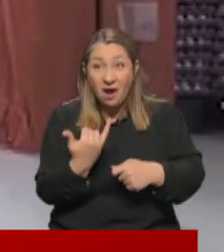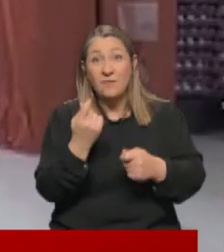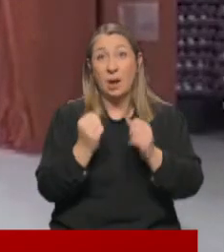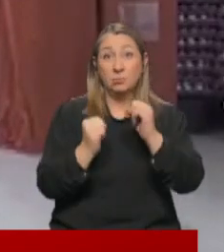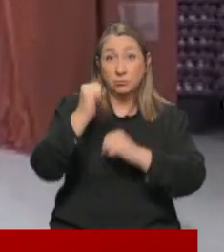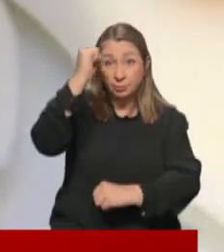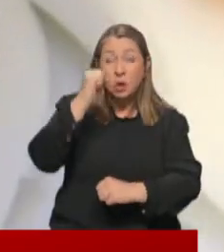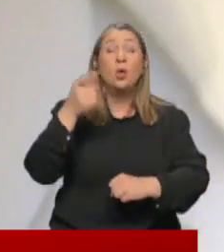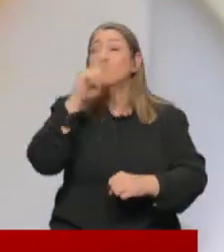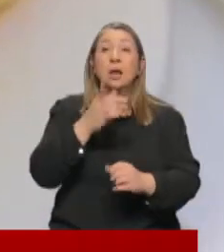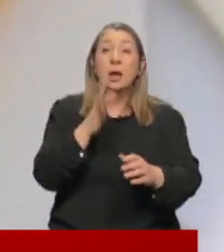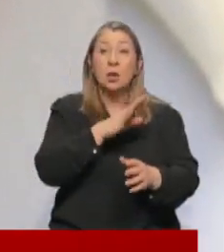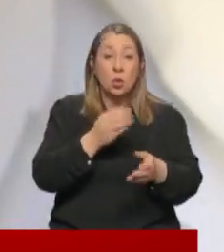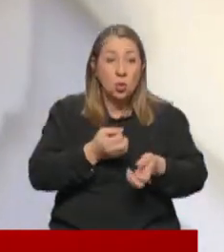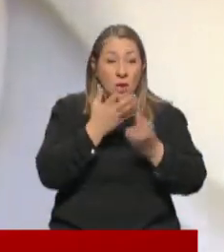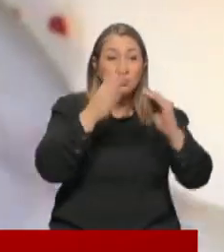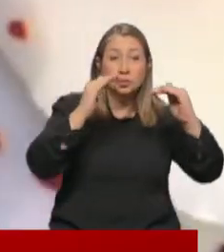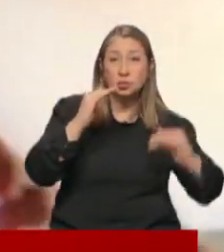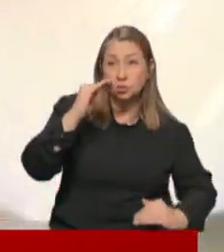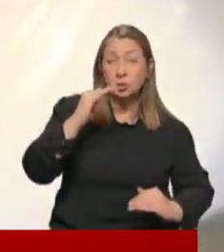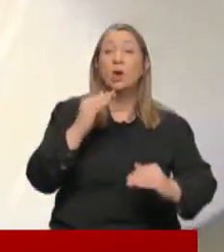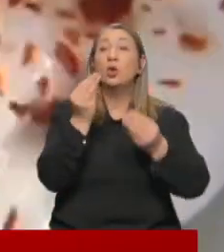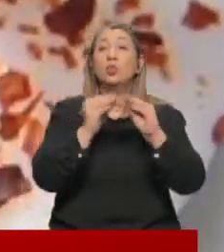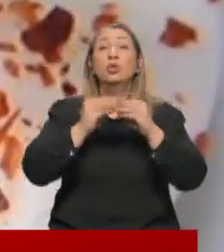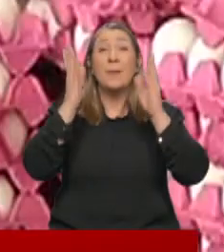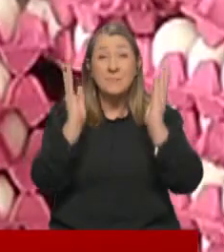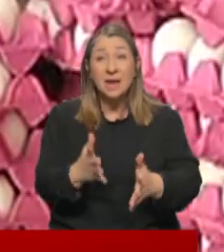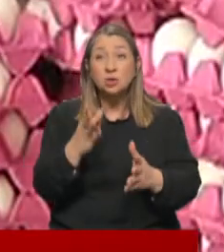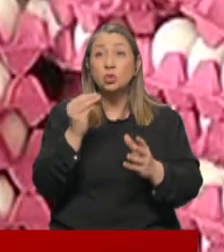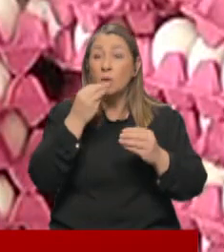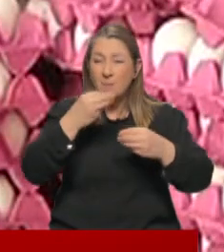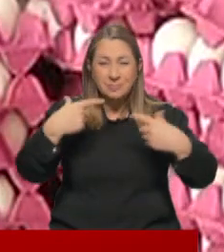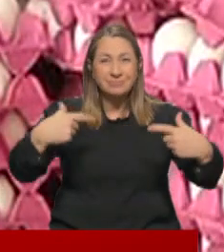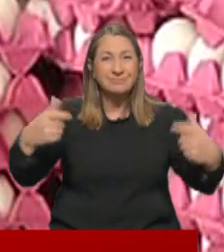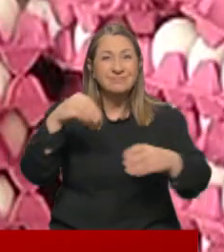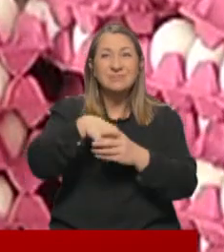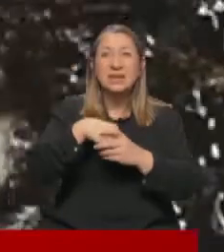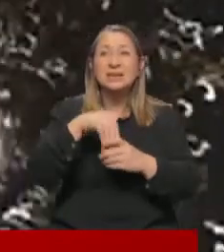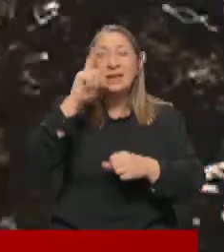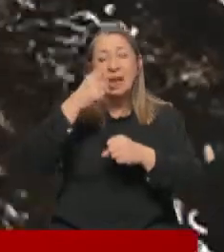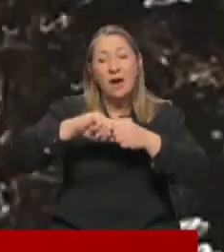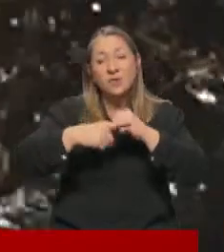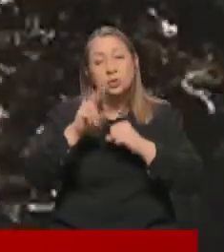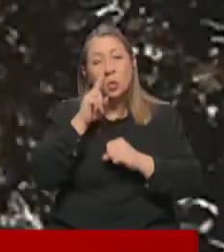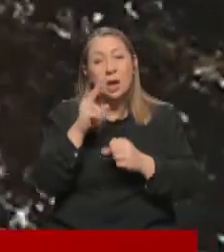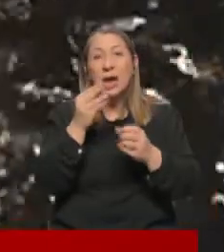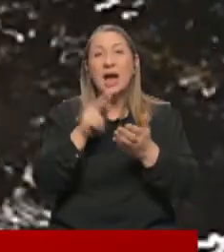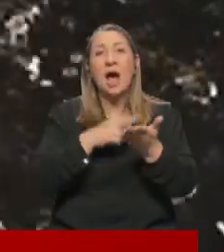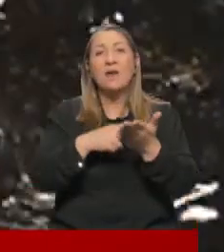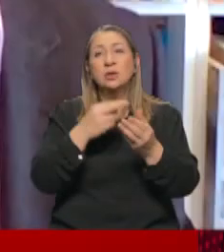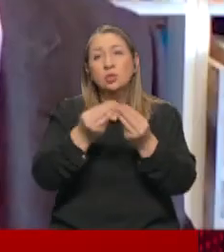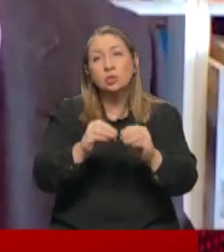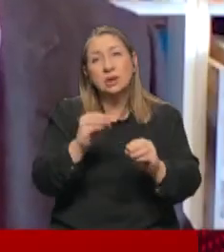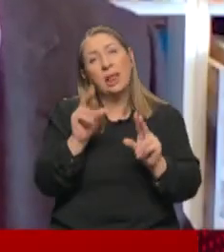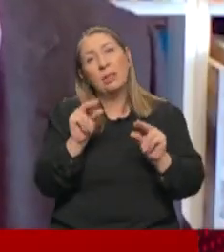fiyatları, diğer yandan da üretimdeki düşüş. Yumurta bile artık çoğu sofrada sadece hafta sonu kahvaltılarında yer